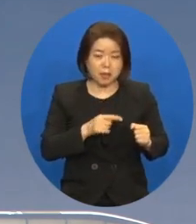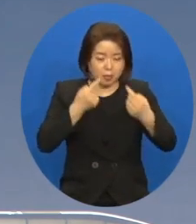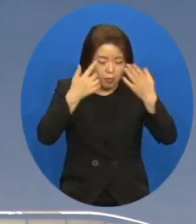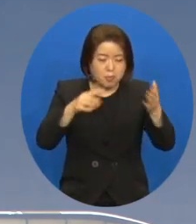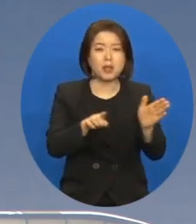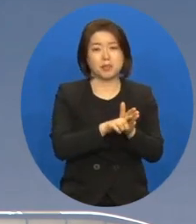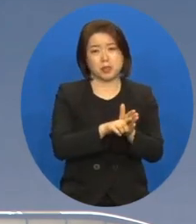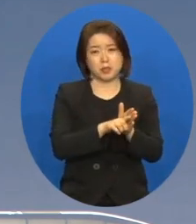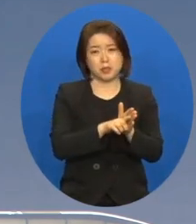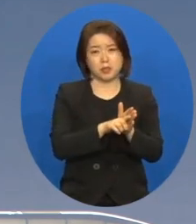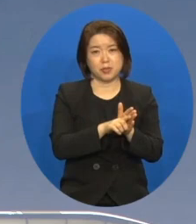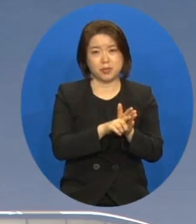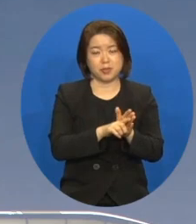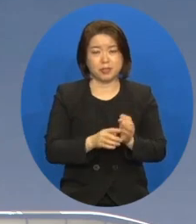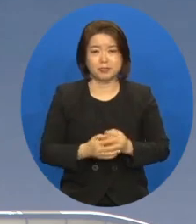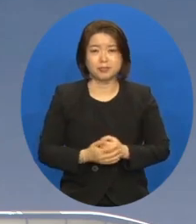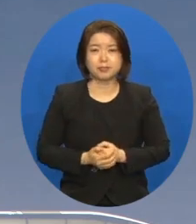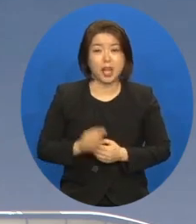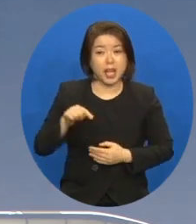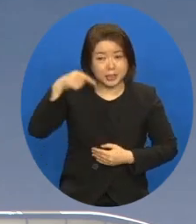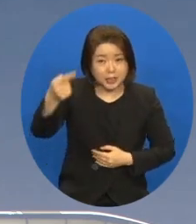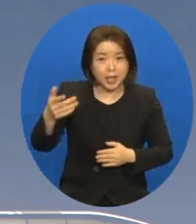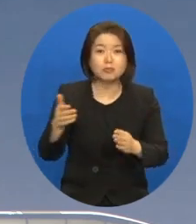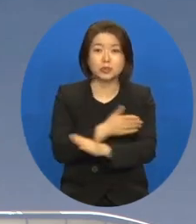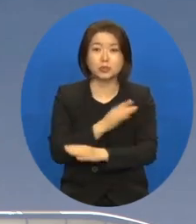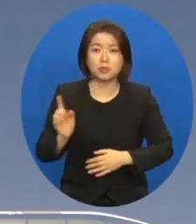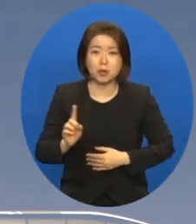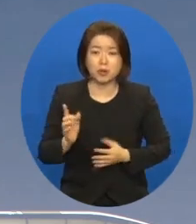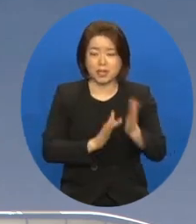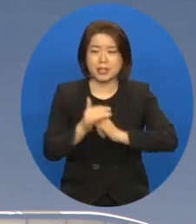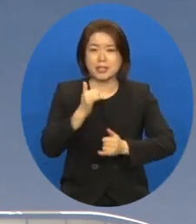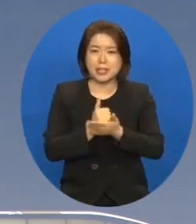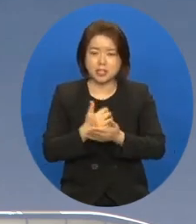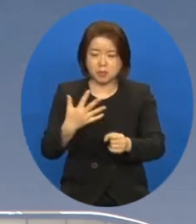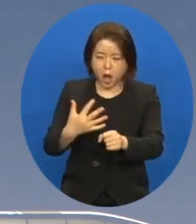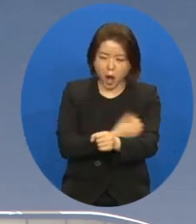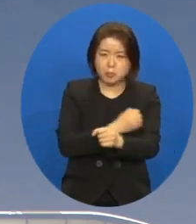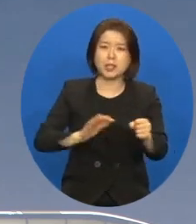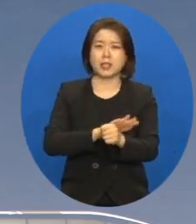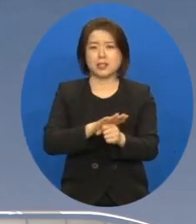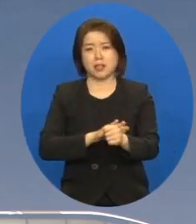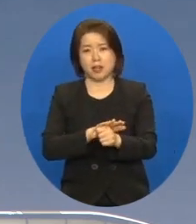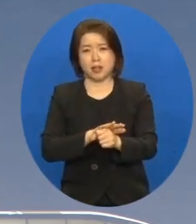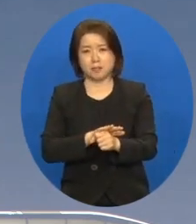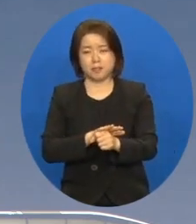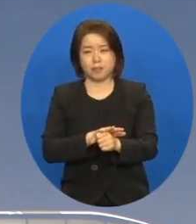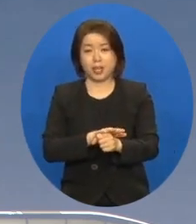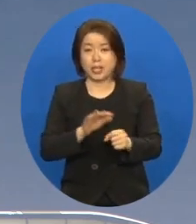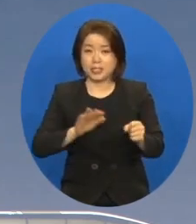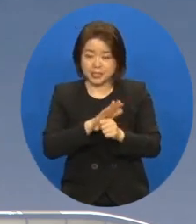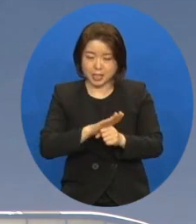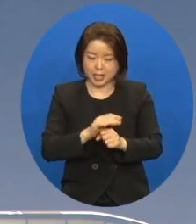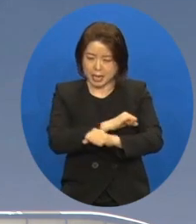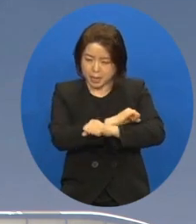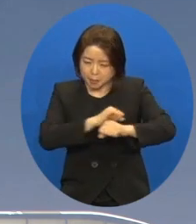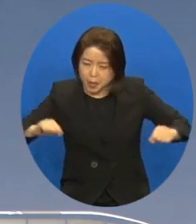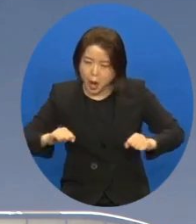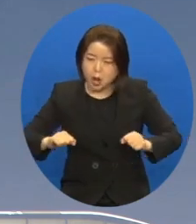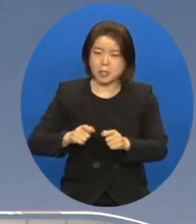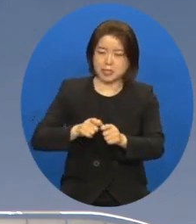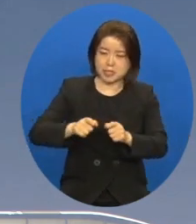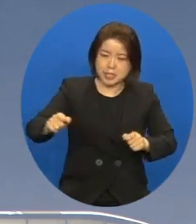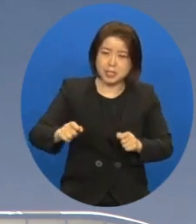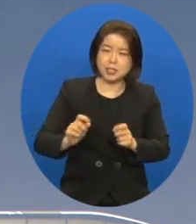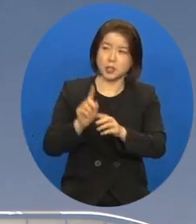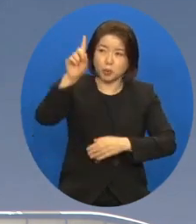믿으라. 그 다음부터는 예수님의 그 엄청난 사랑, 그 사랑의 너비와 길이와